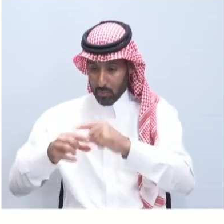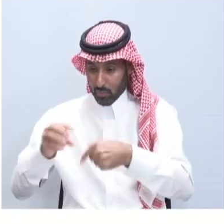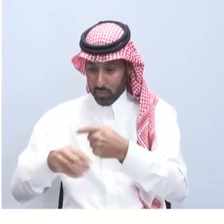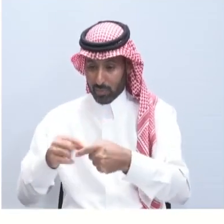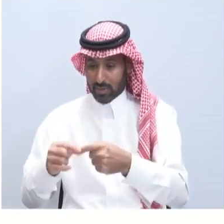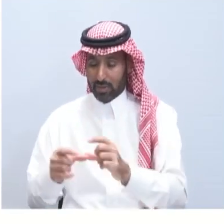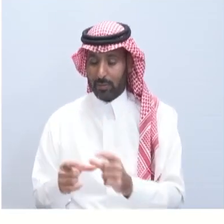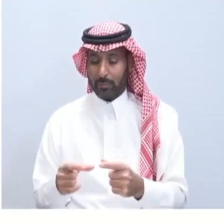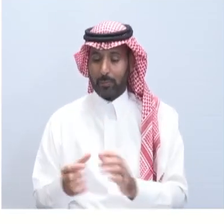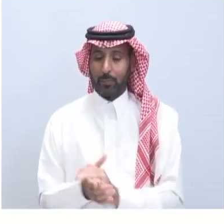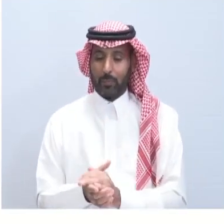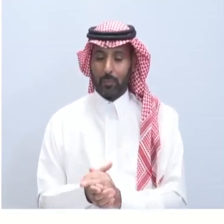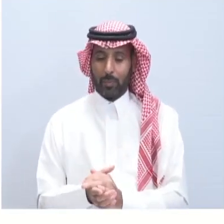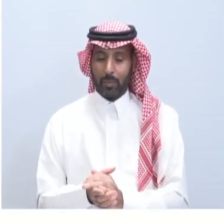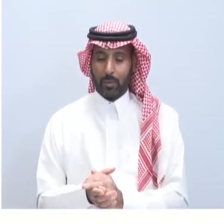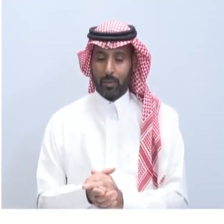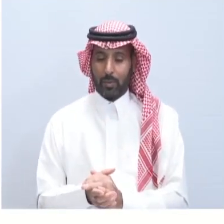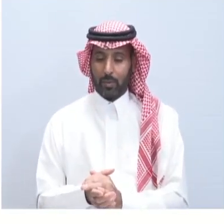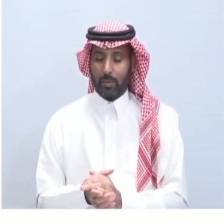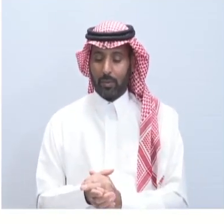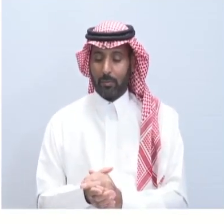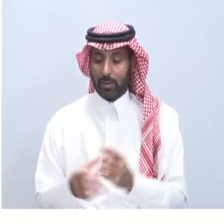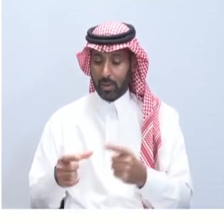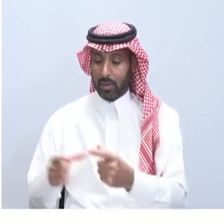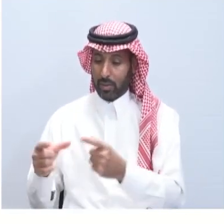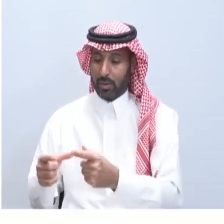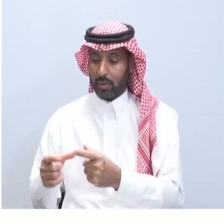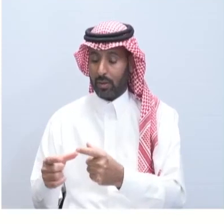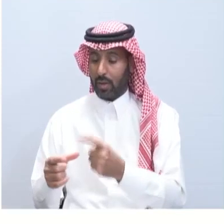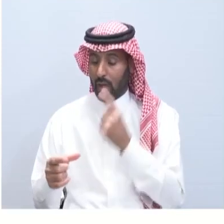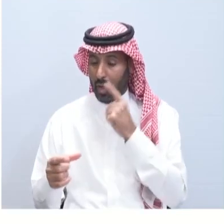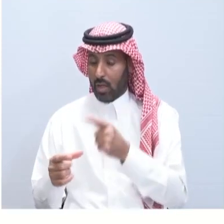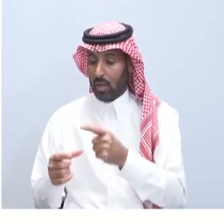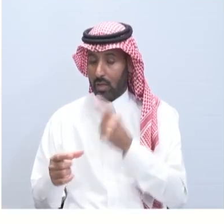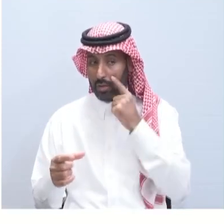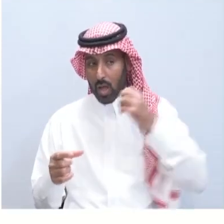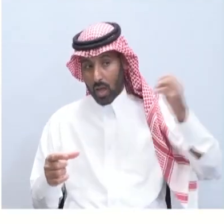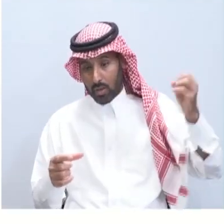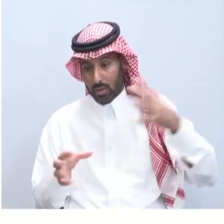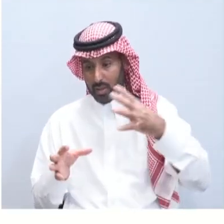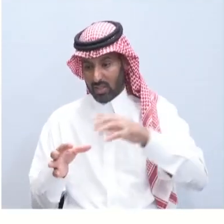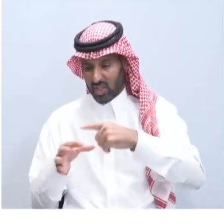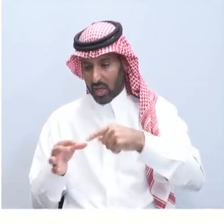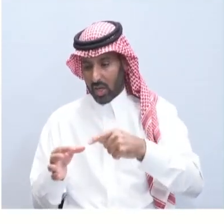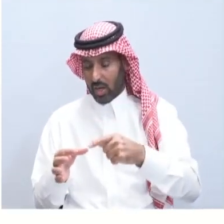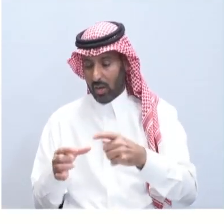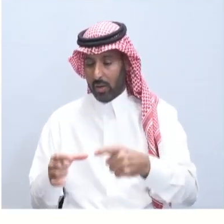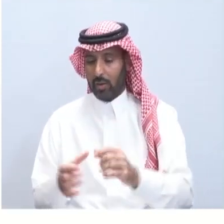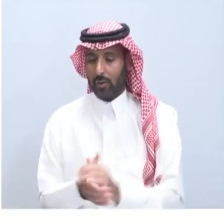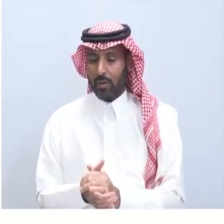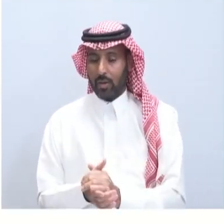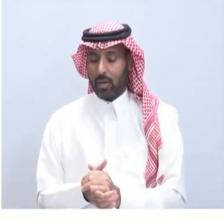متعدده يكون ذلك بتعريض الطعام للاشعاع لقتل البكتيريا الضاره وهو نوع من